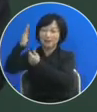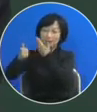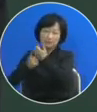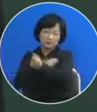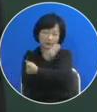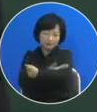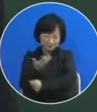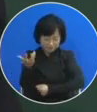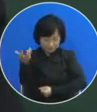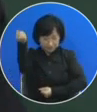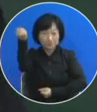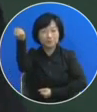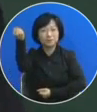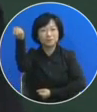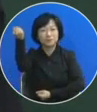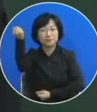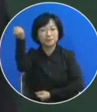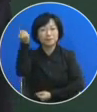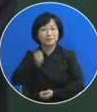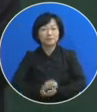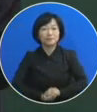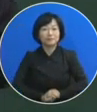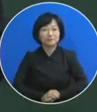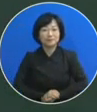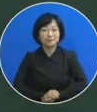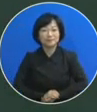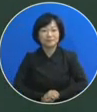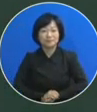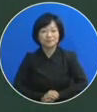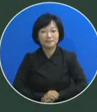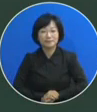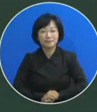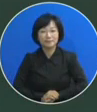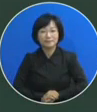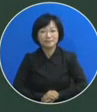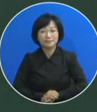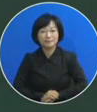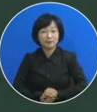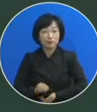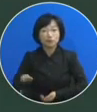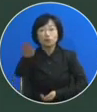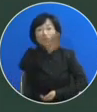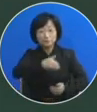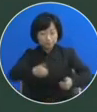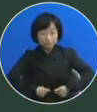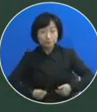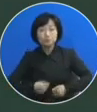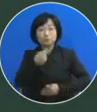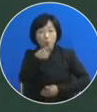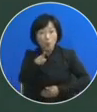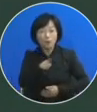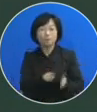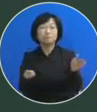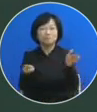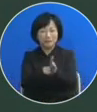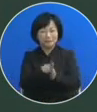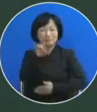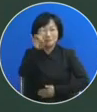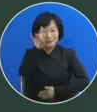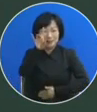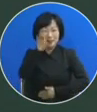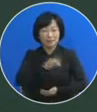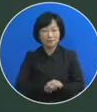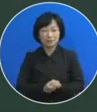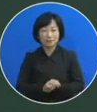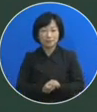saving this age does not lie with people. It lies with God. 말하자면 뭡니까? 믿음만 가지면 됩니다. In other words, all we have to have is faith. 그 뭐 해야